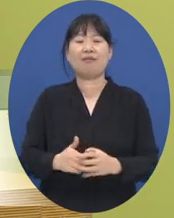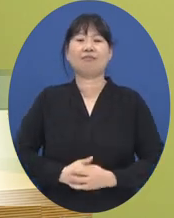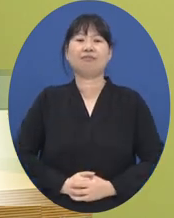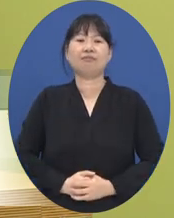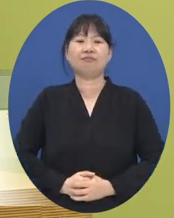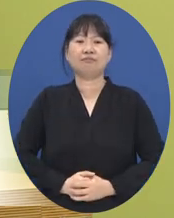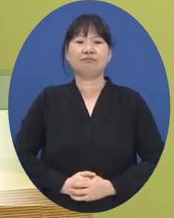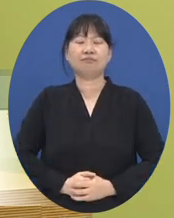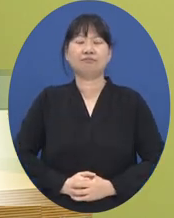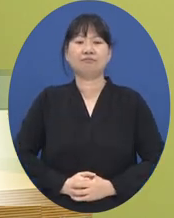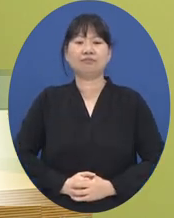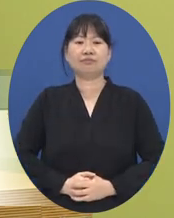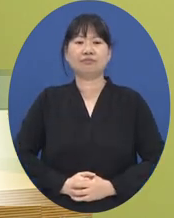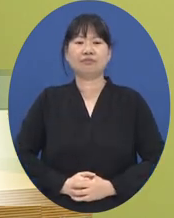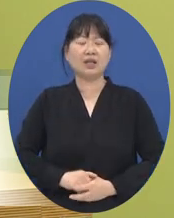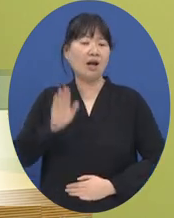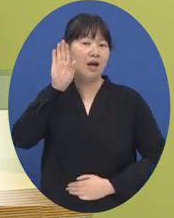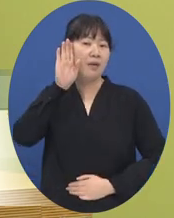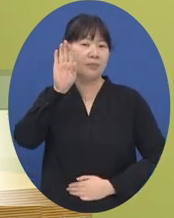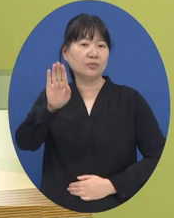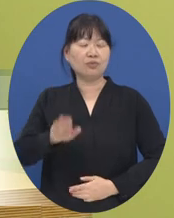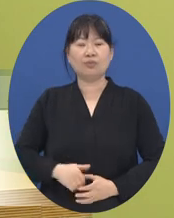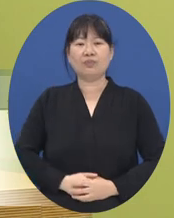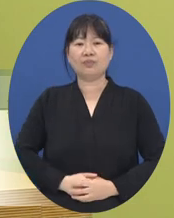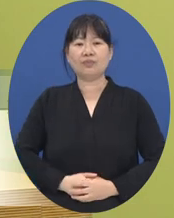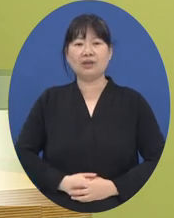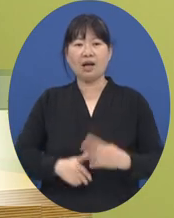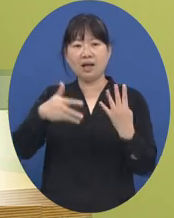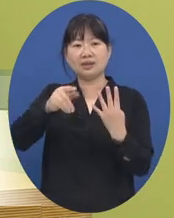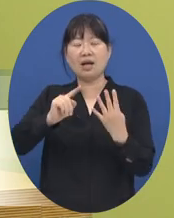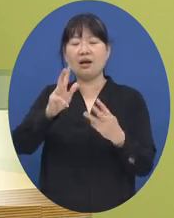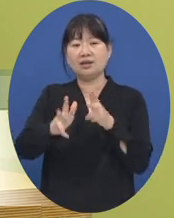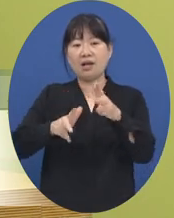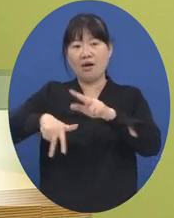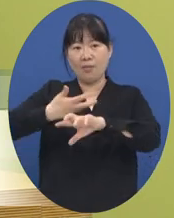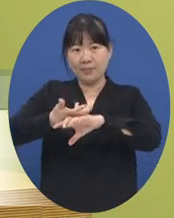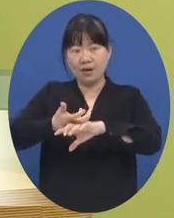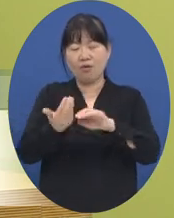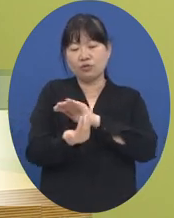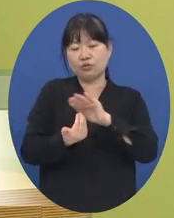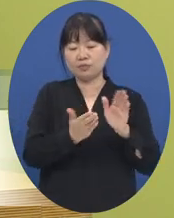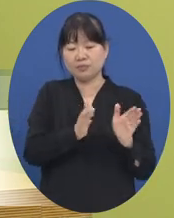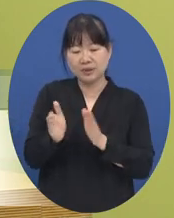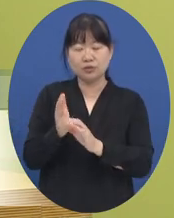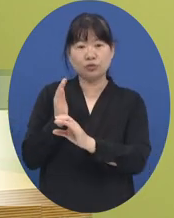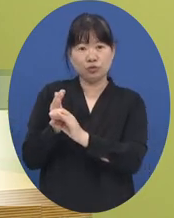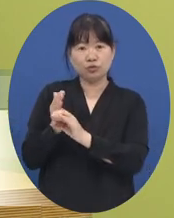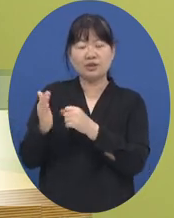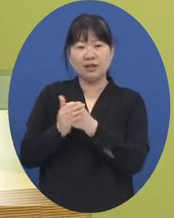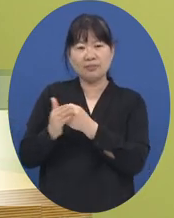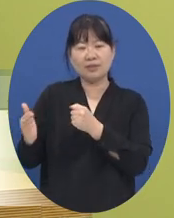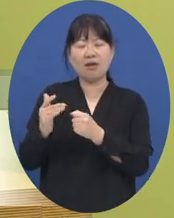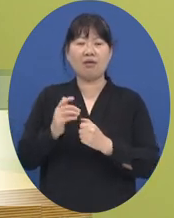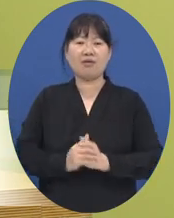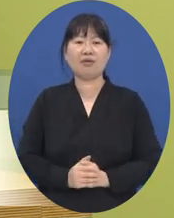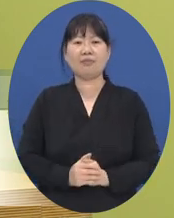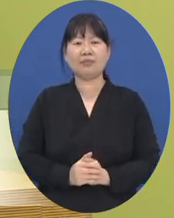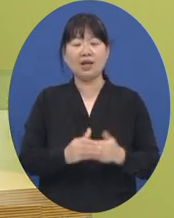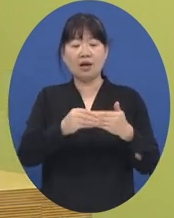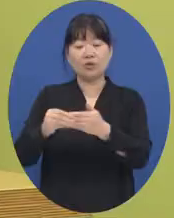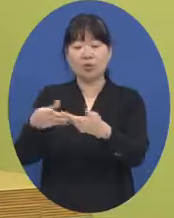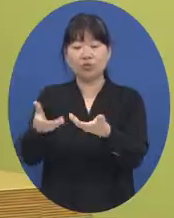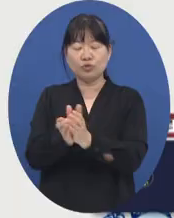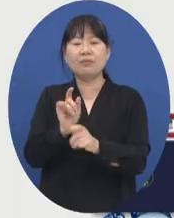측면이 있고요. 또 어쨌든 앞으로 우리가 4차 산업혁명 대비해서 그 조금 더 리더 그